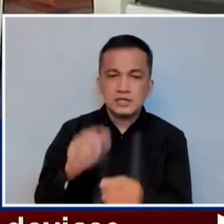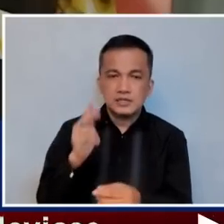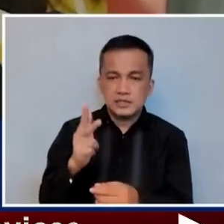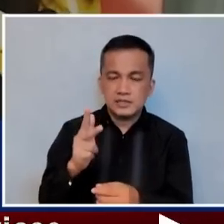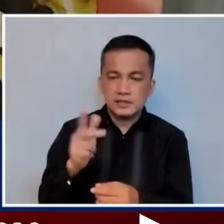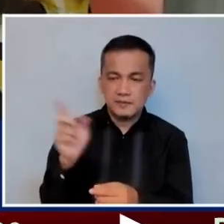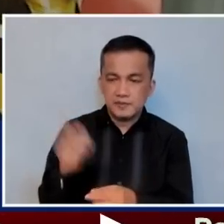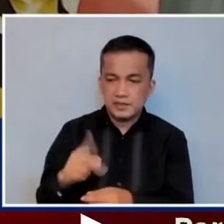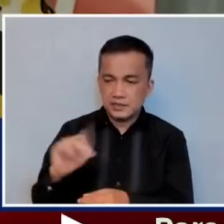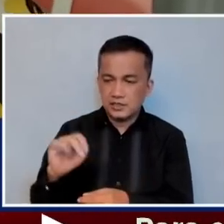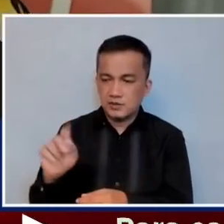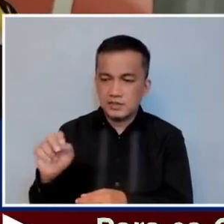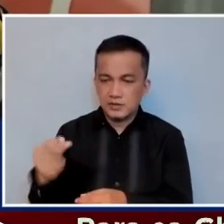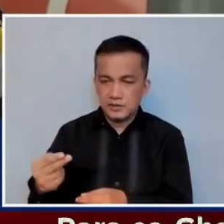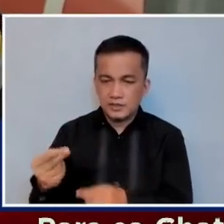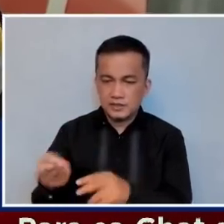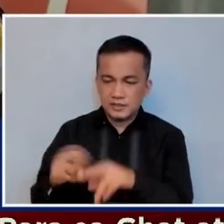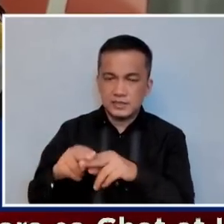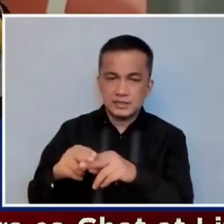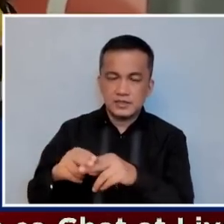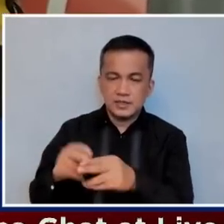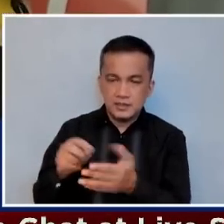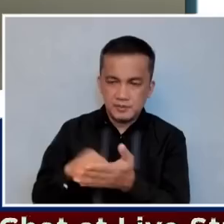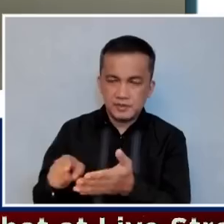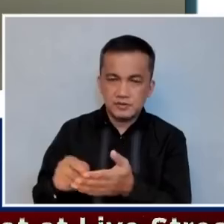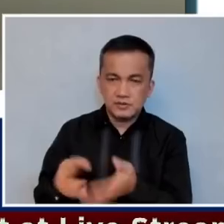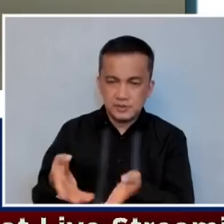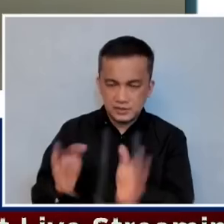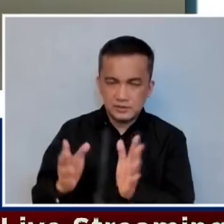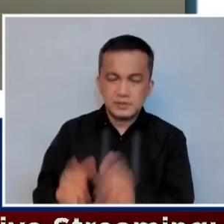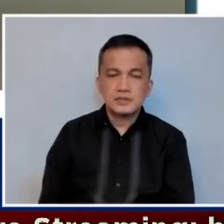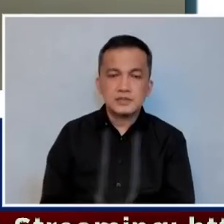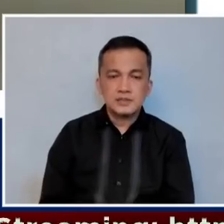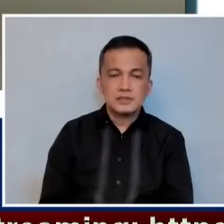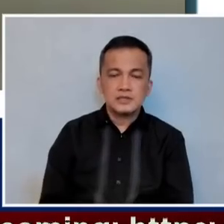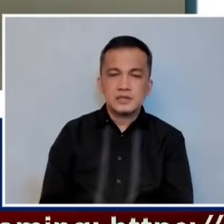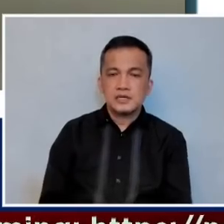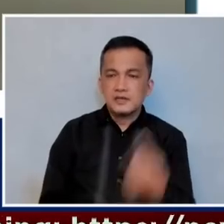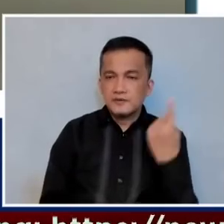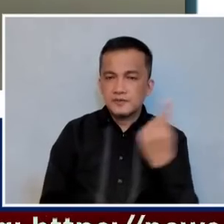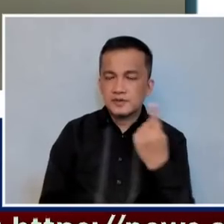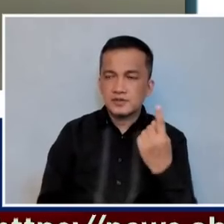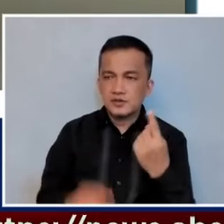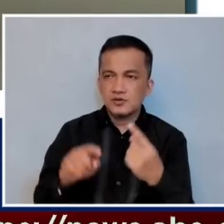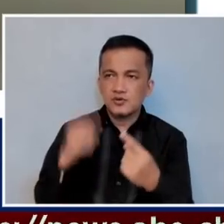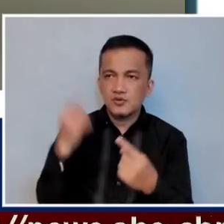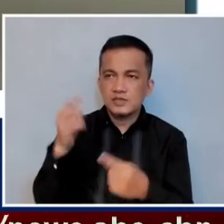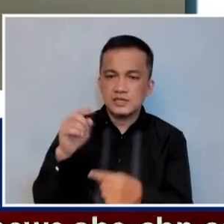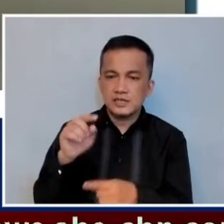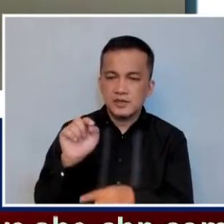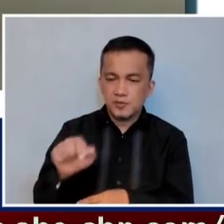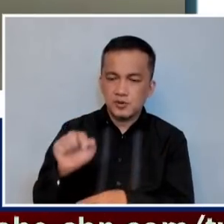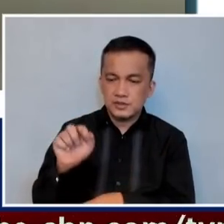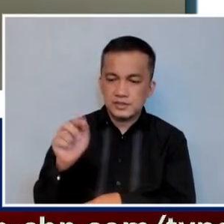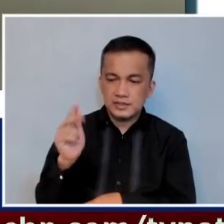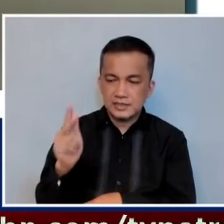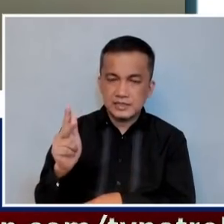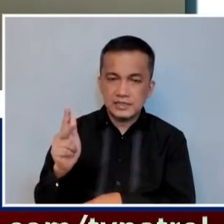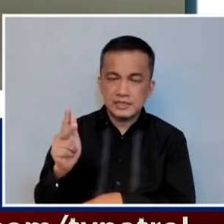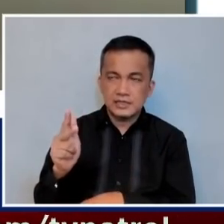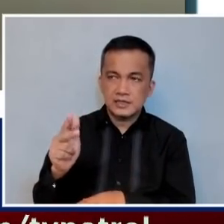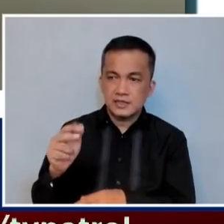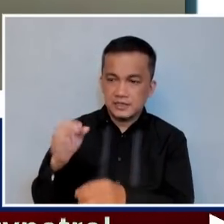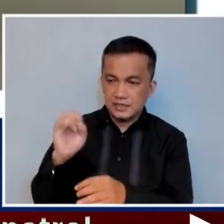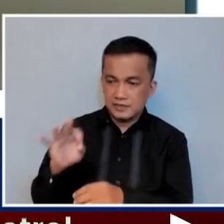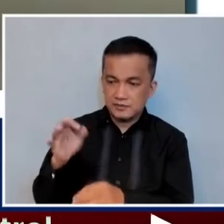sa singil kung pinagbigyan ng hirit. If it were only 30 centavos and if in our evaluation we